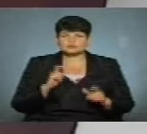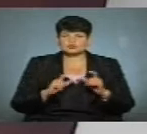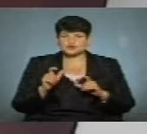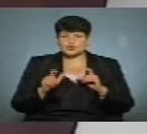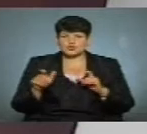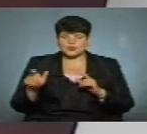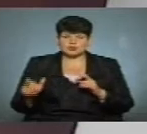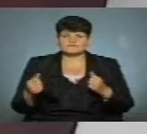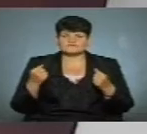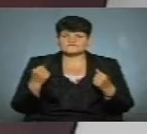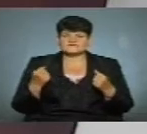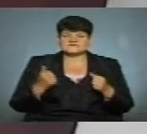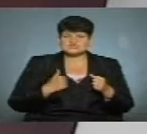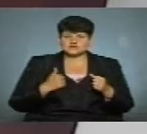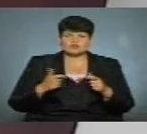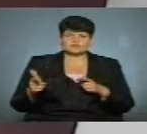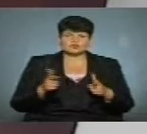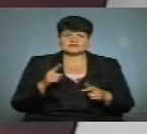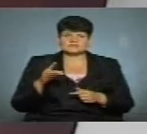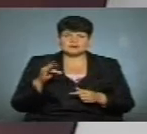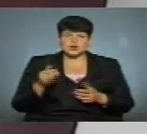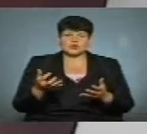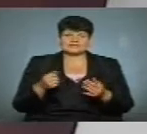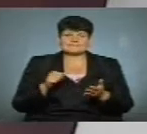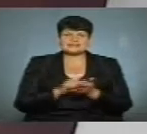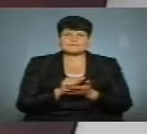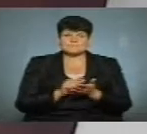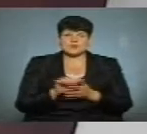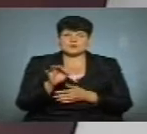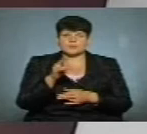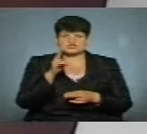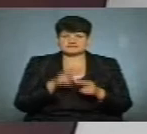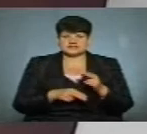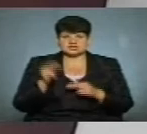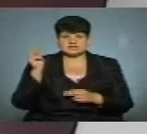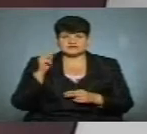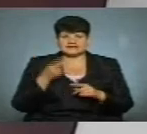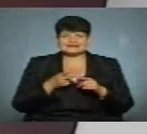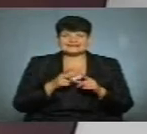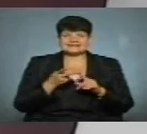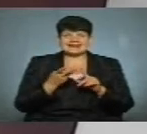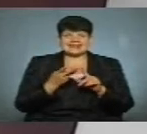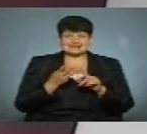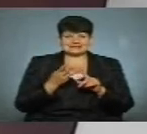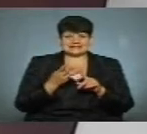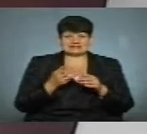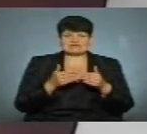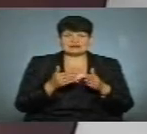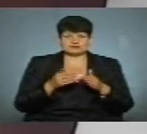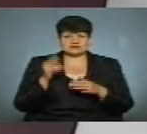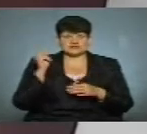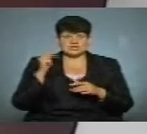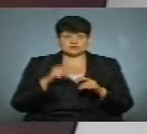військовою і фізичною підготовкою у Збаражі отримали дипломи про завершення навчання. Це третій випуск у навчальному закладі, розповів директор